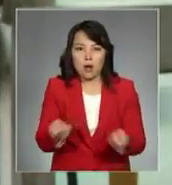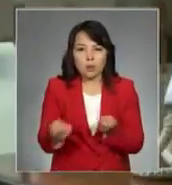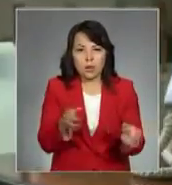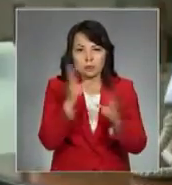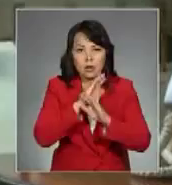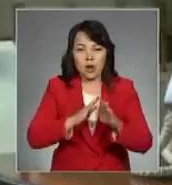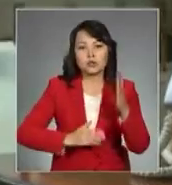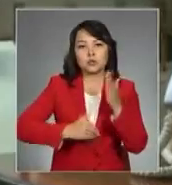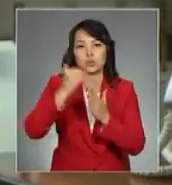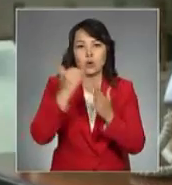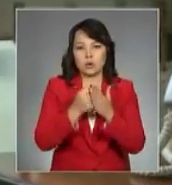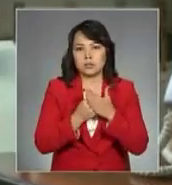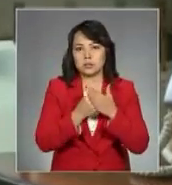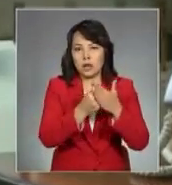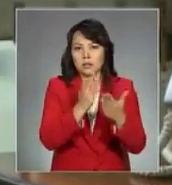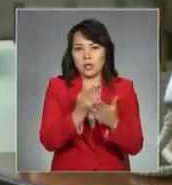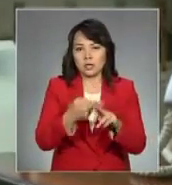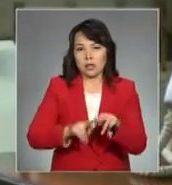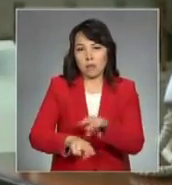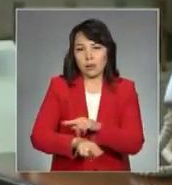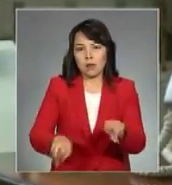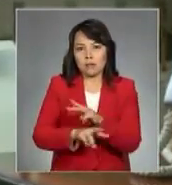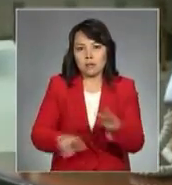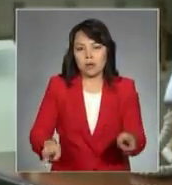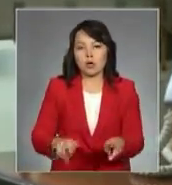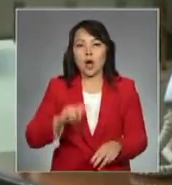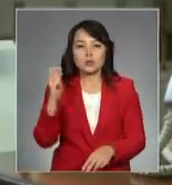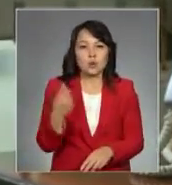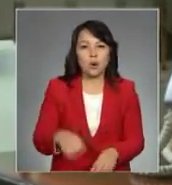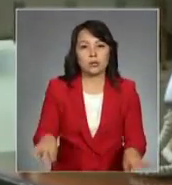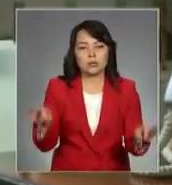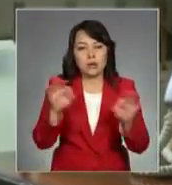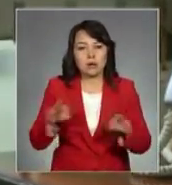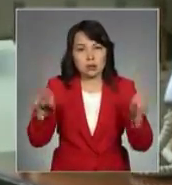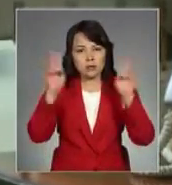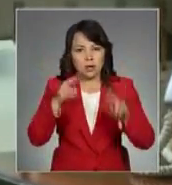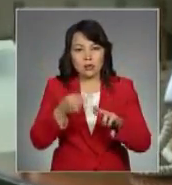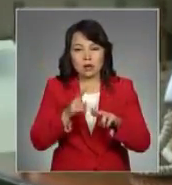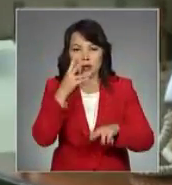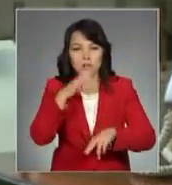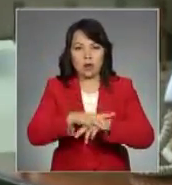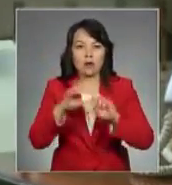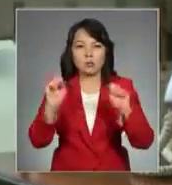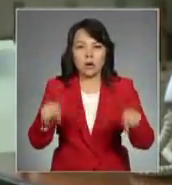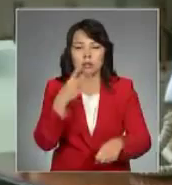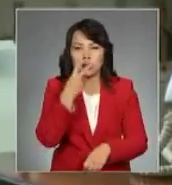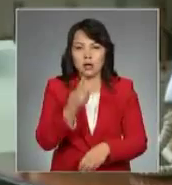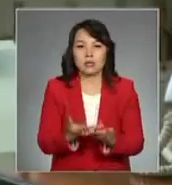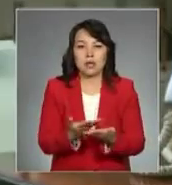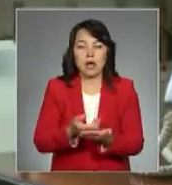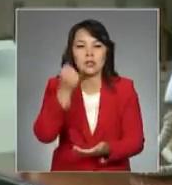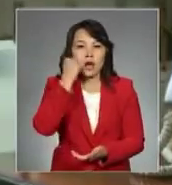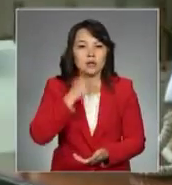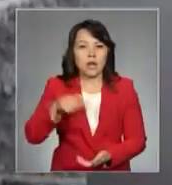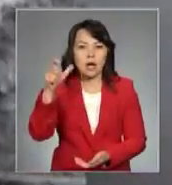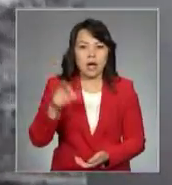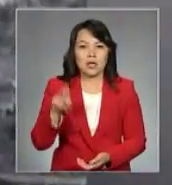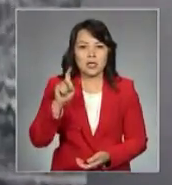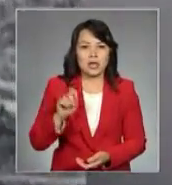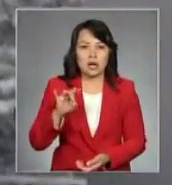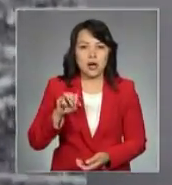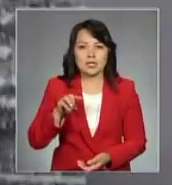жоғары. Жалпы премьер-министрдің соғыс туралы түк білмейтінін осыдан ақ аңғаруға болады. Қария сондай-ақ Хиросиманың